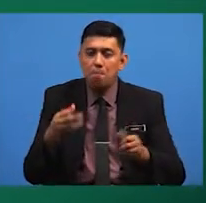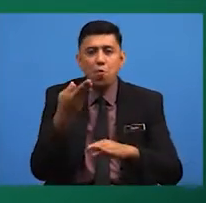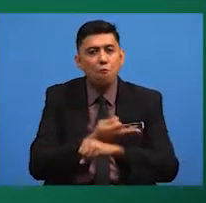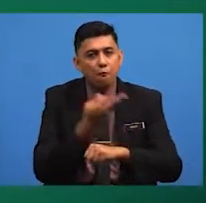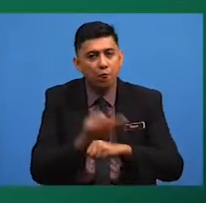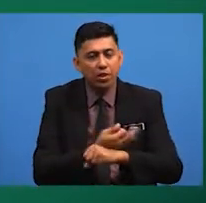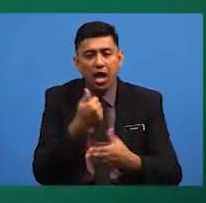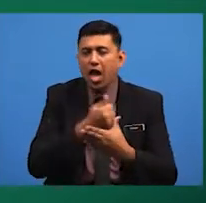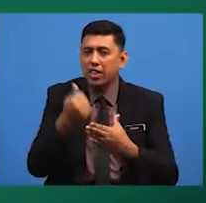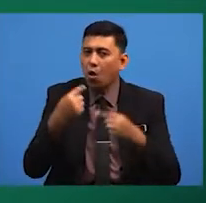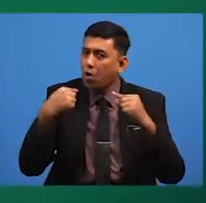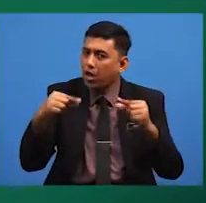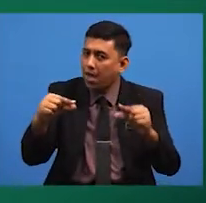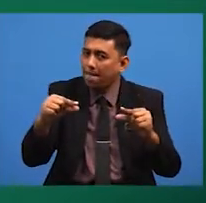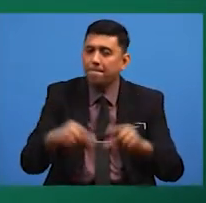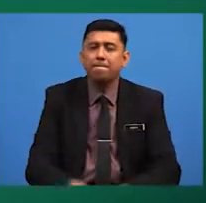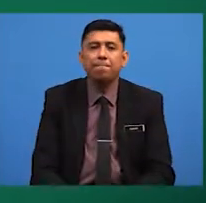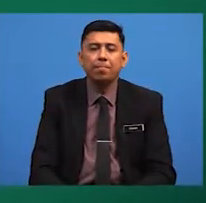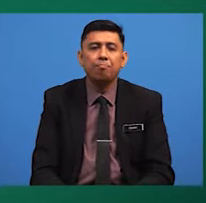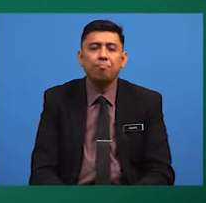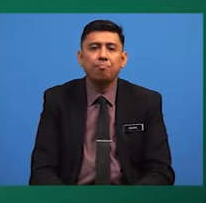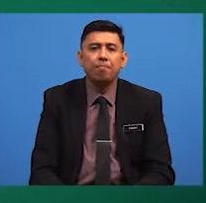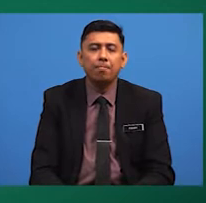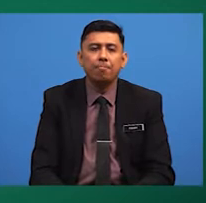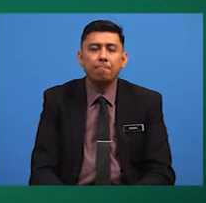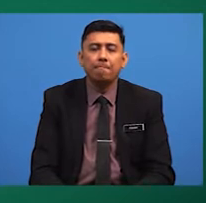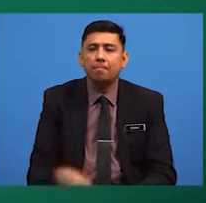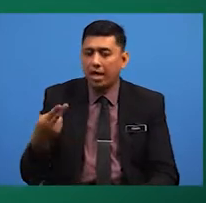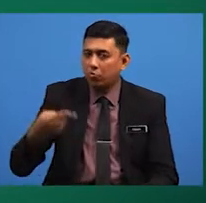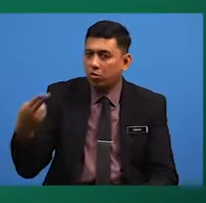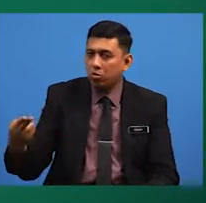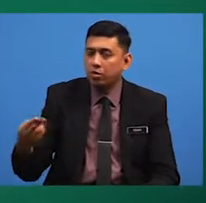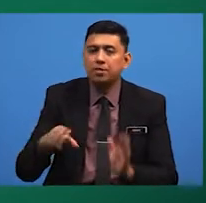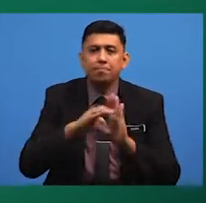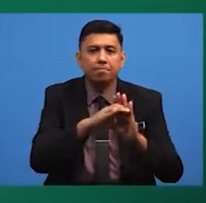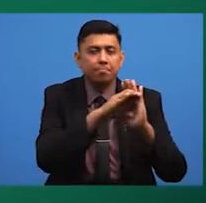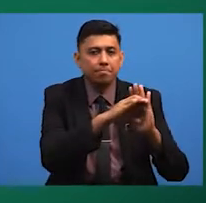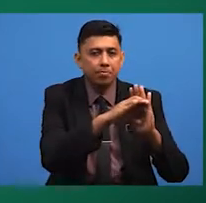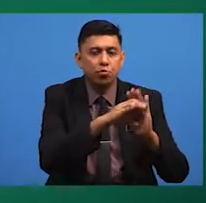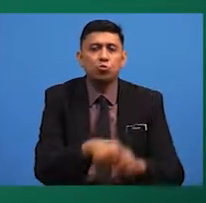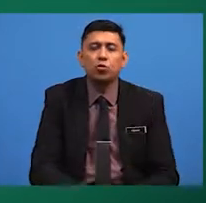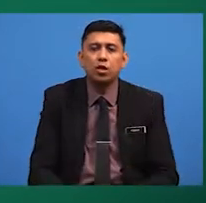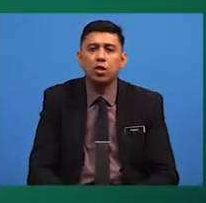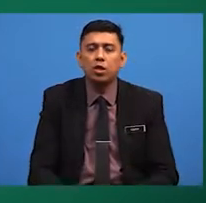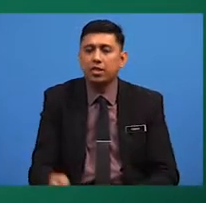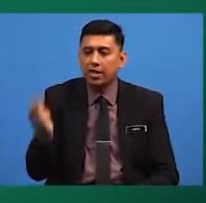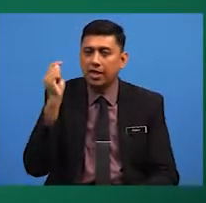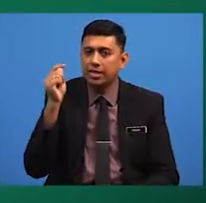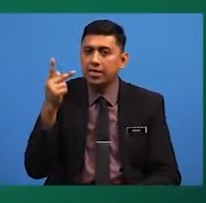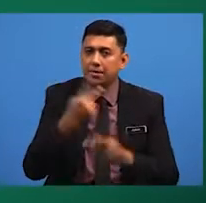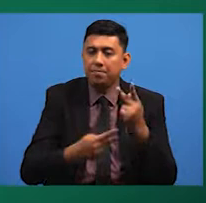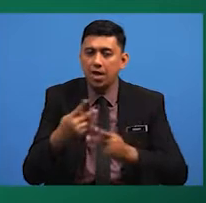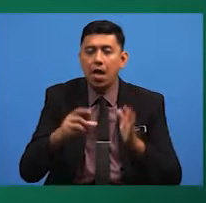berfungsi atau bergerak antara contoh bahan-bahannya mempunyai tenaga kimia